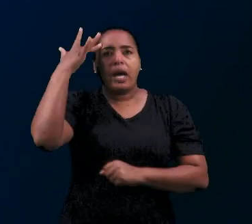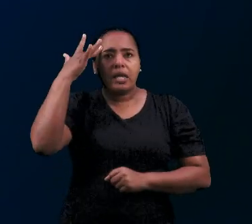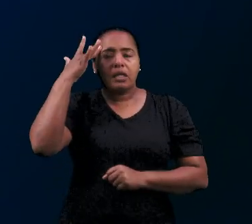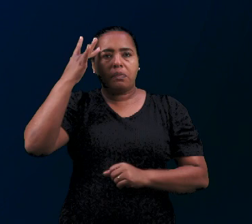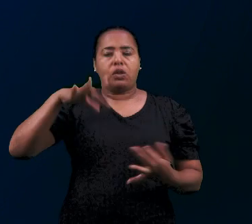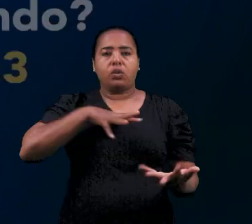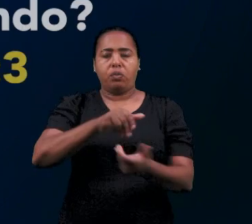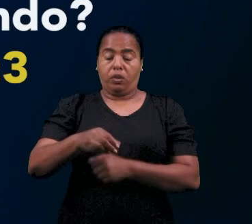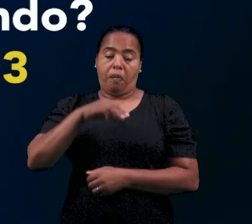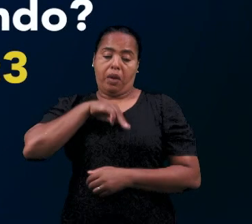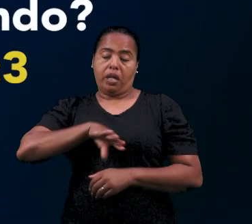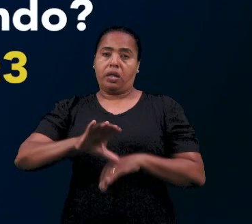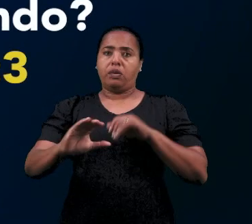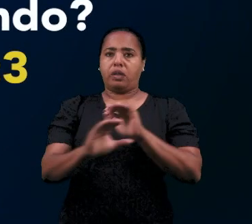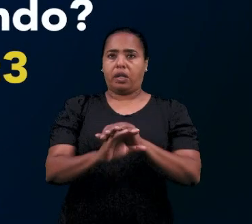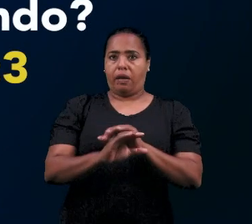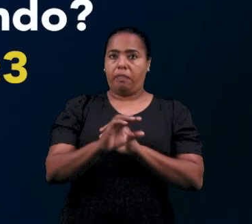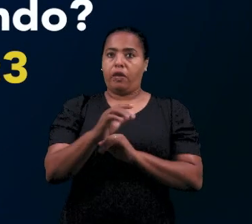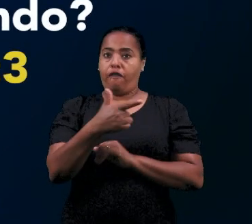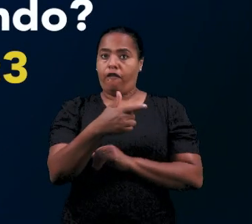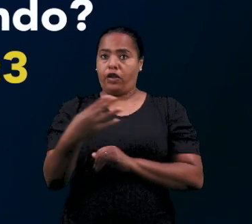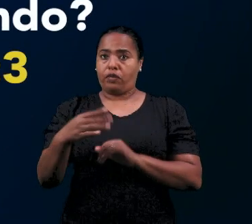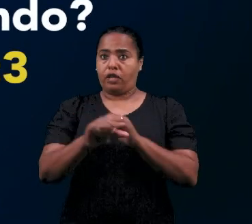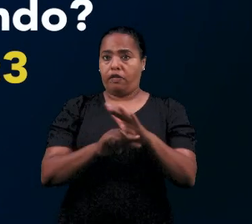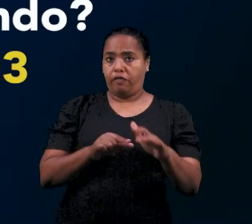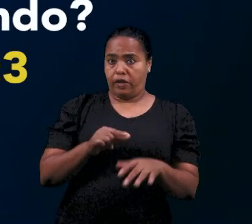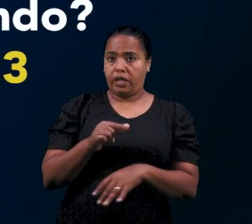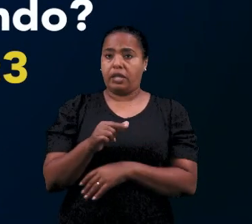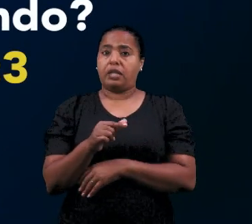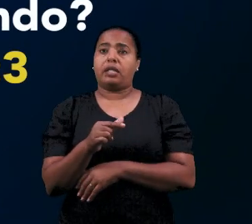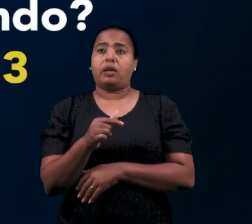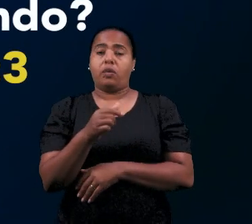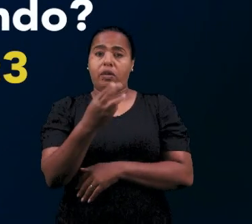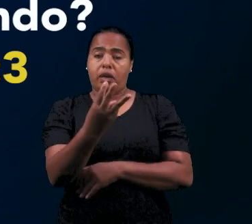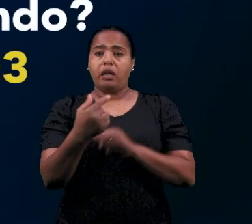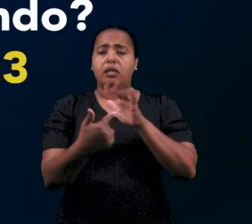3, dit, il était assis sur le mont des Oliviers.